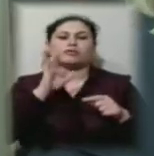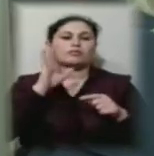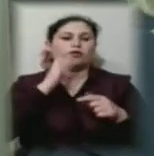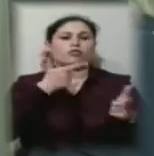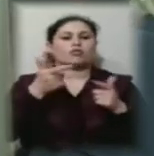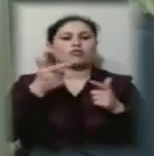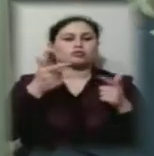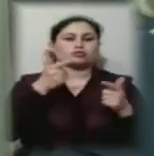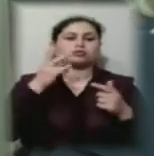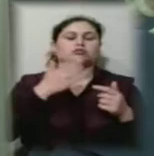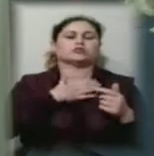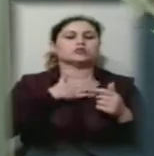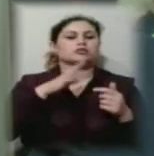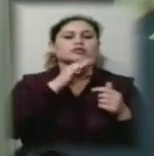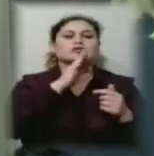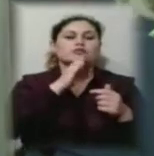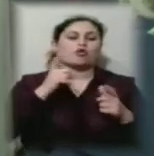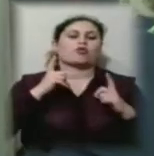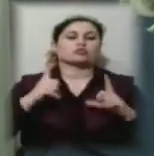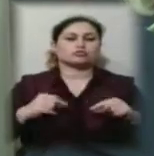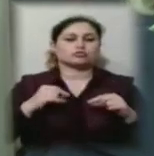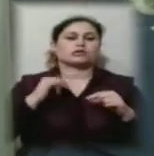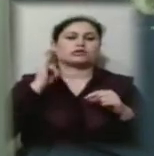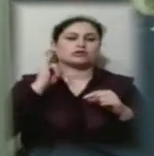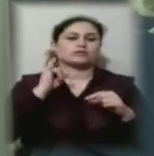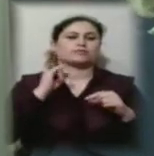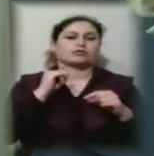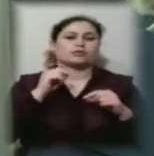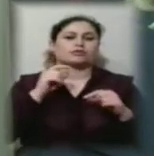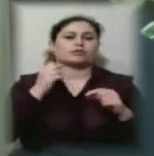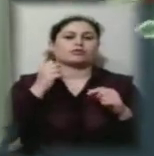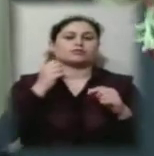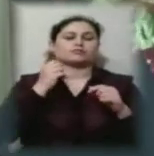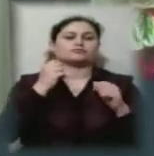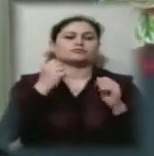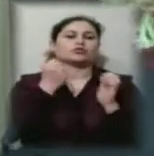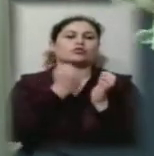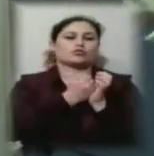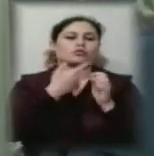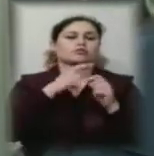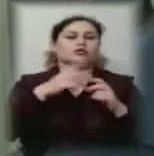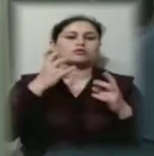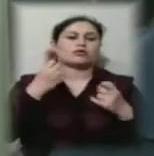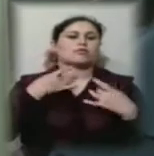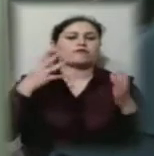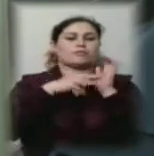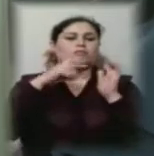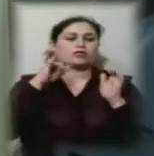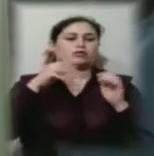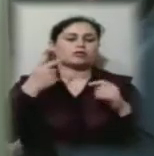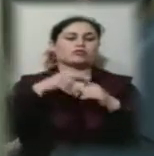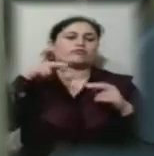нашим дівчаткам костюми. І на цьому святі, 8 березня, вони вийшли в цих